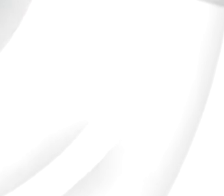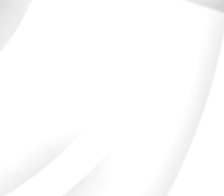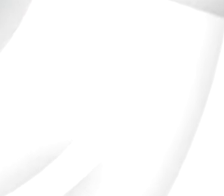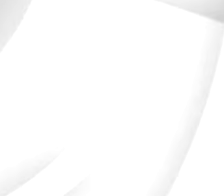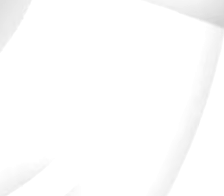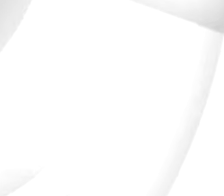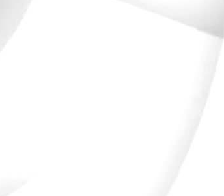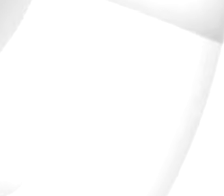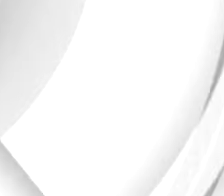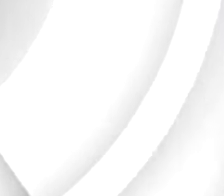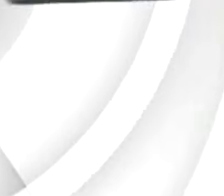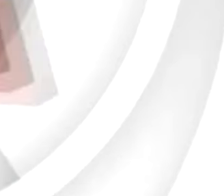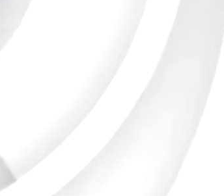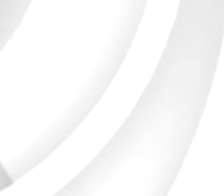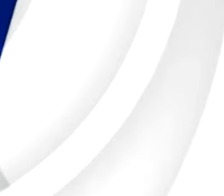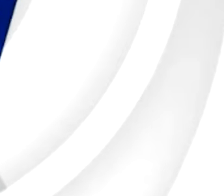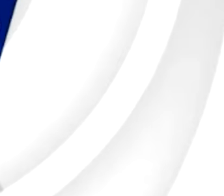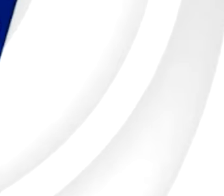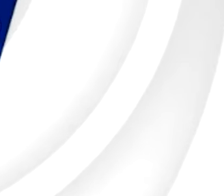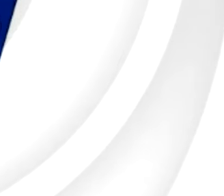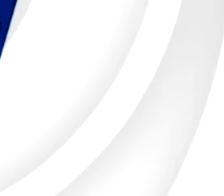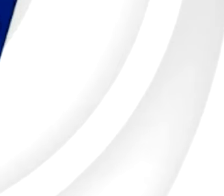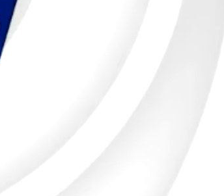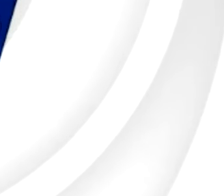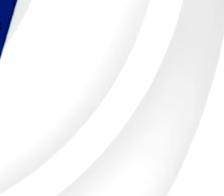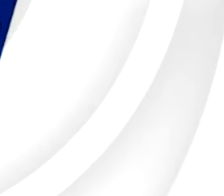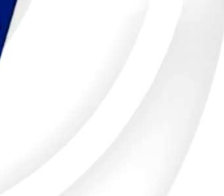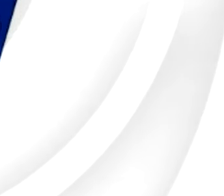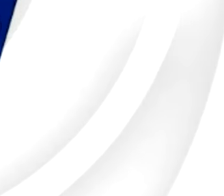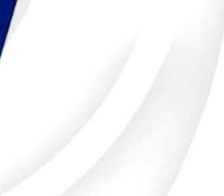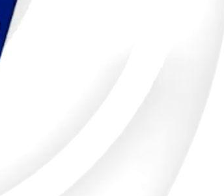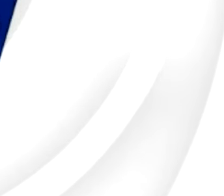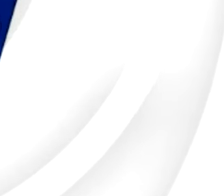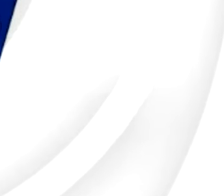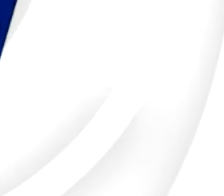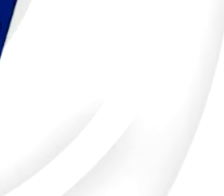Alas 6:30 ng gabi hanggang Sabado at Linggo sa TV